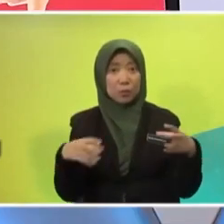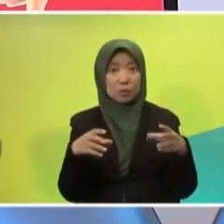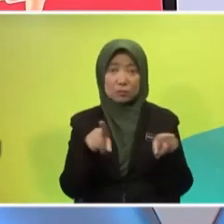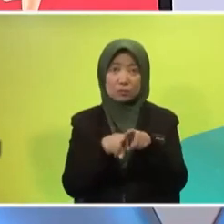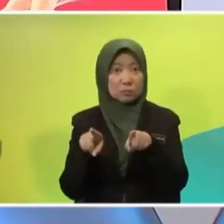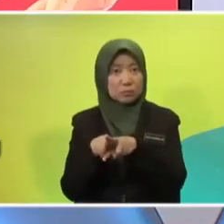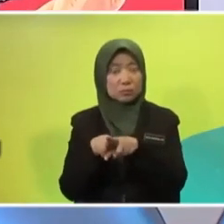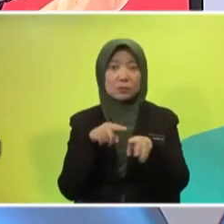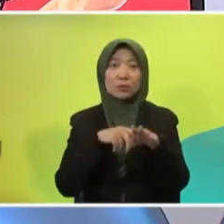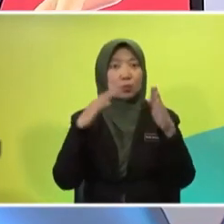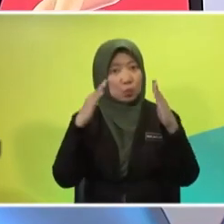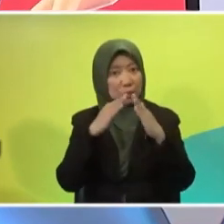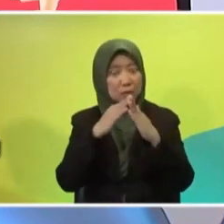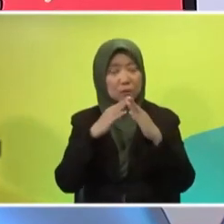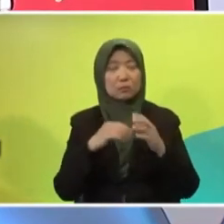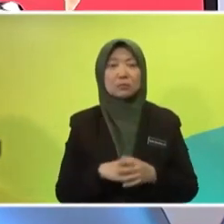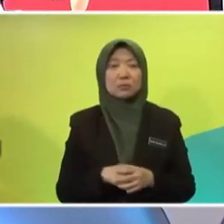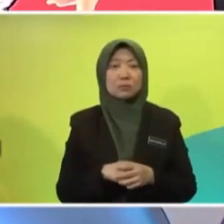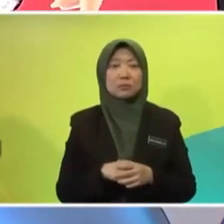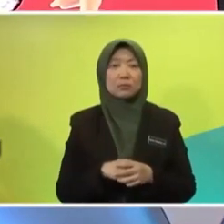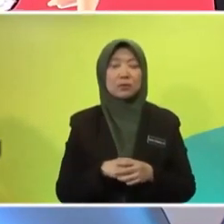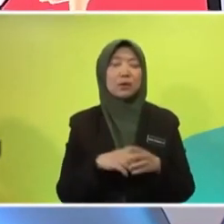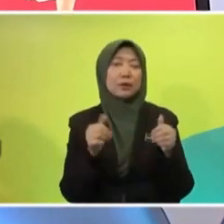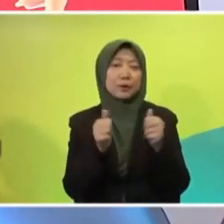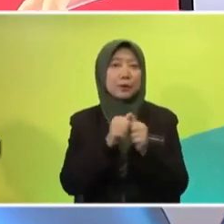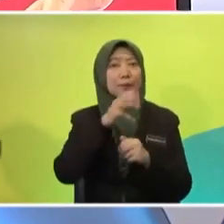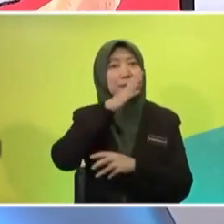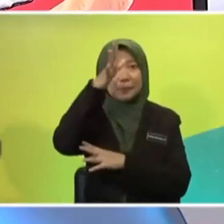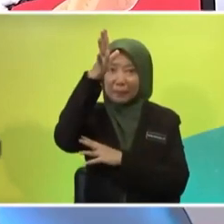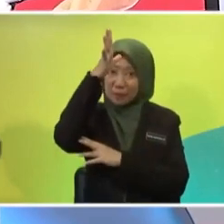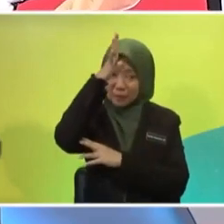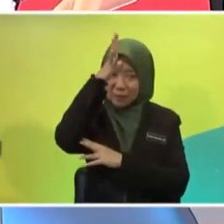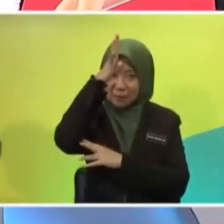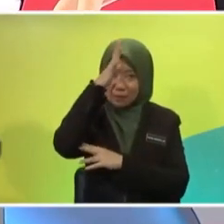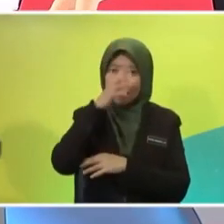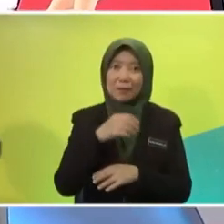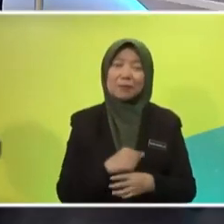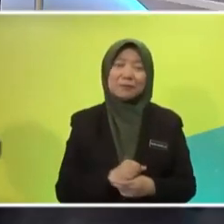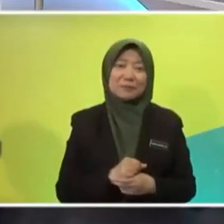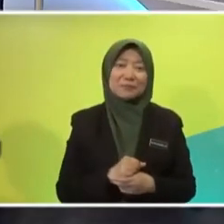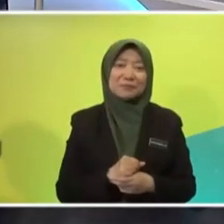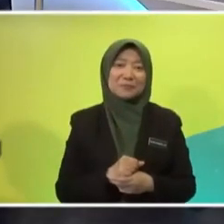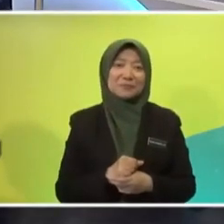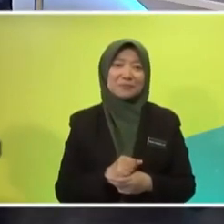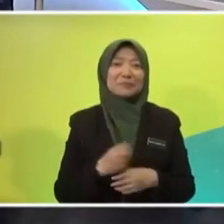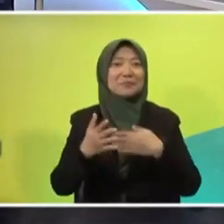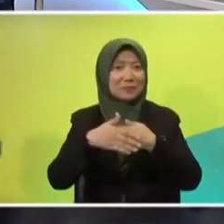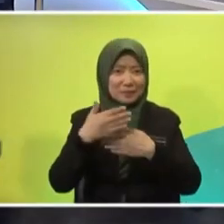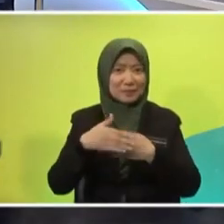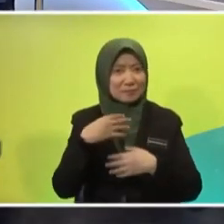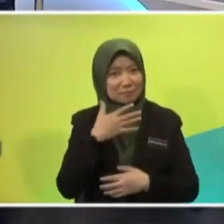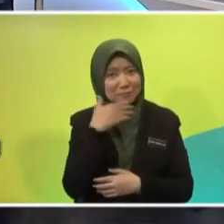di rumah bersama-sama dengan ibu bapa. Betul tak, Kak Rina? Betul. Menarik sangat adik-adik kan?